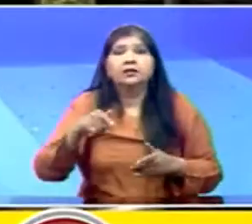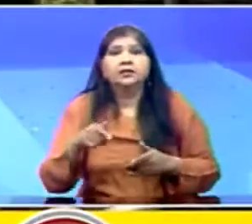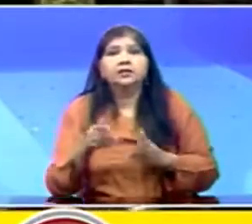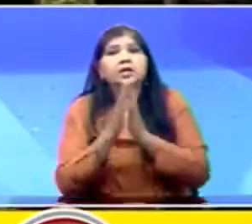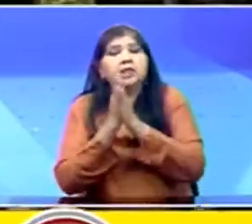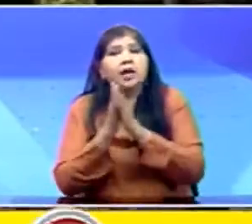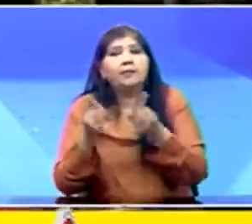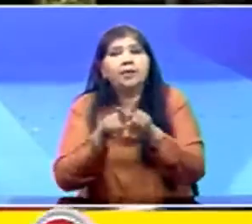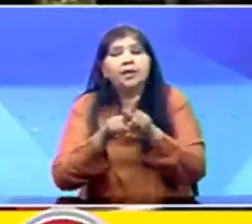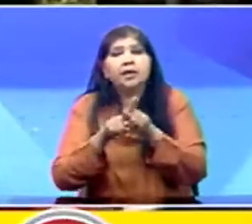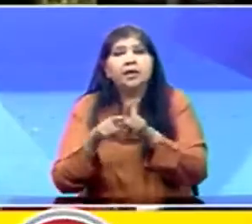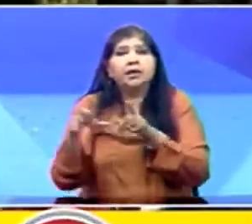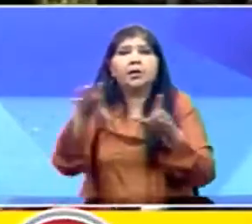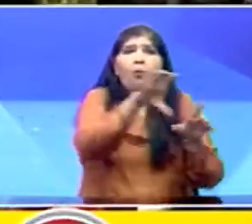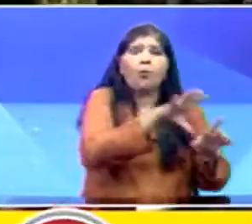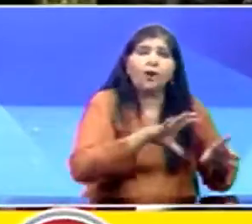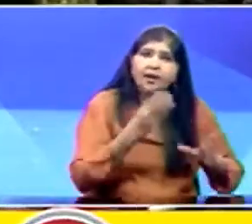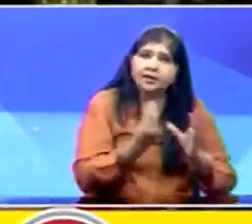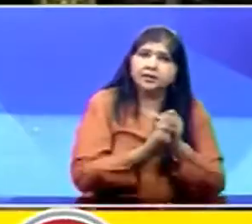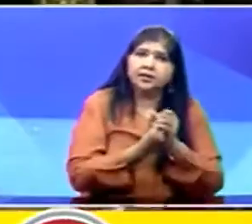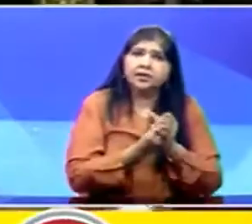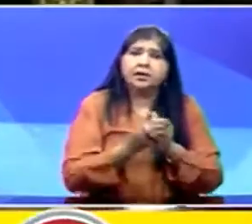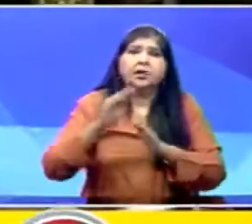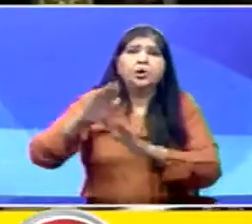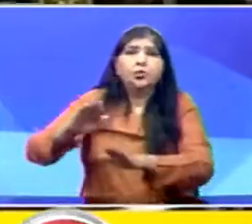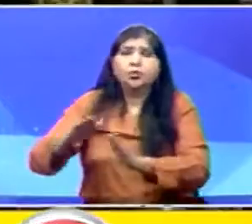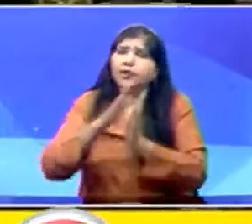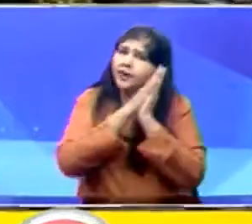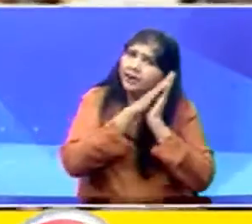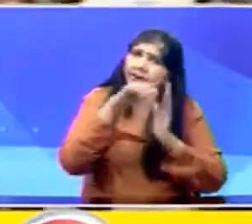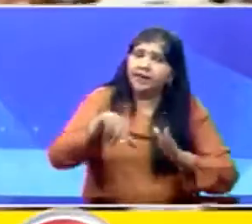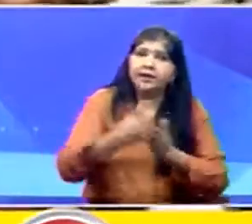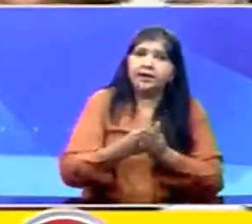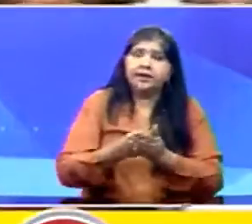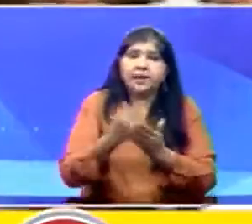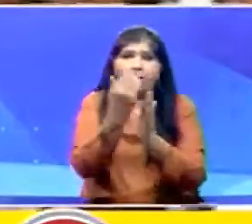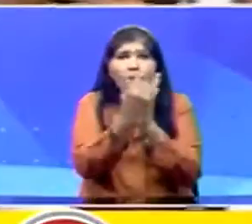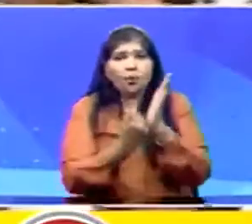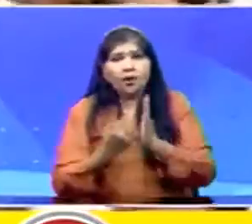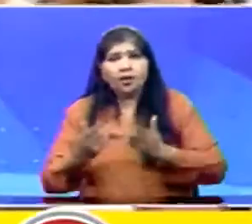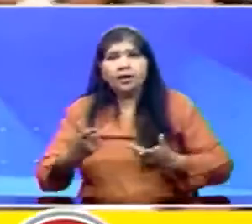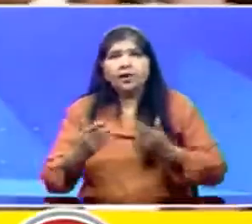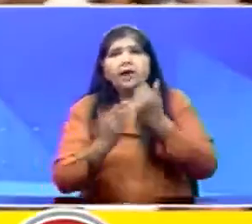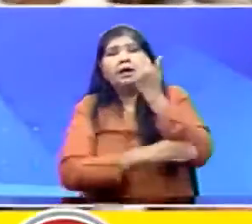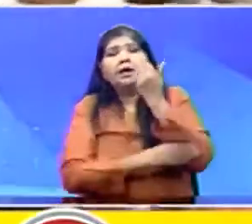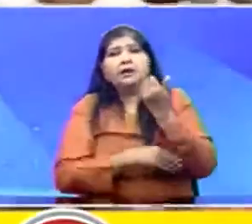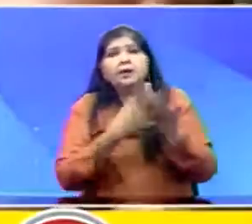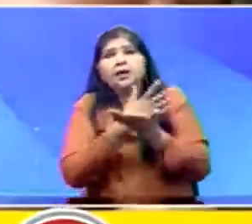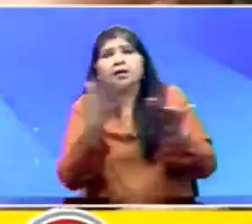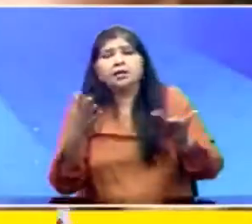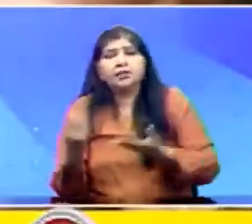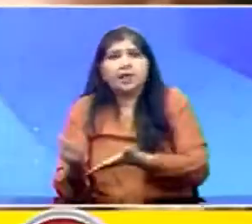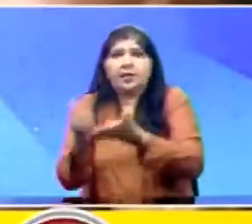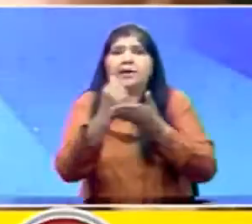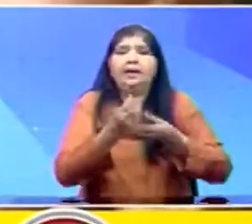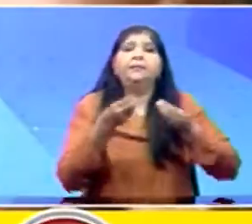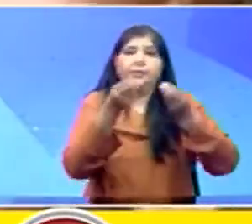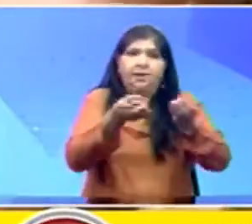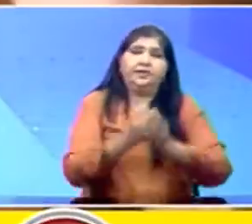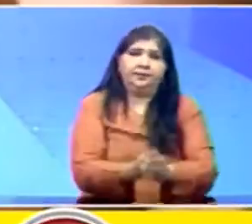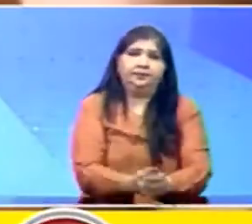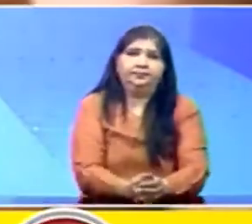धार्मिक अनुस्ठानों से लेकर रुकने ठहरने की व्यवस्ता तक गरीबों के लिए कितने अवसर पएदा होते